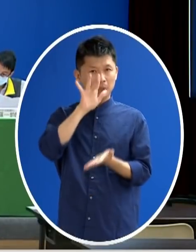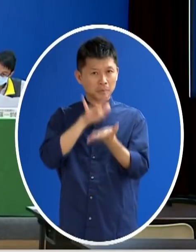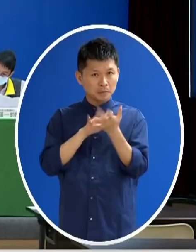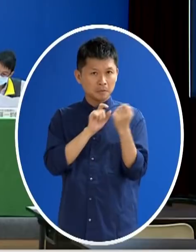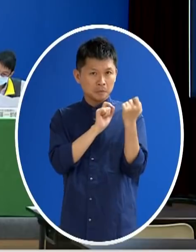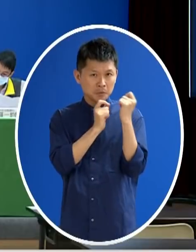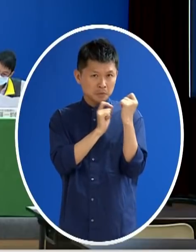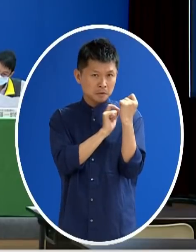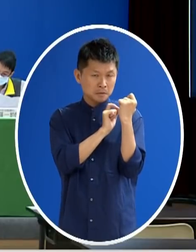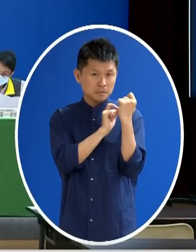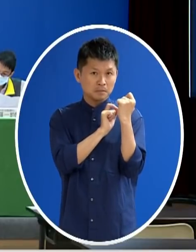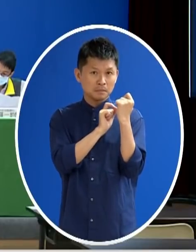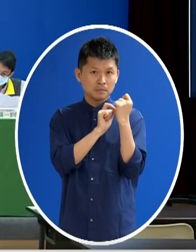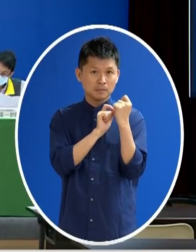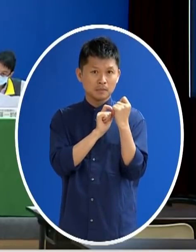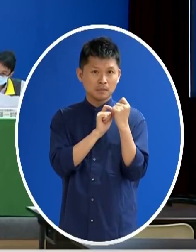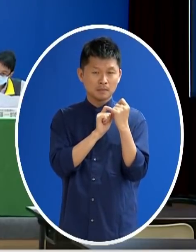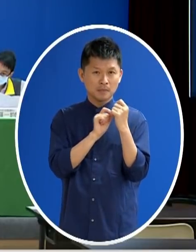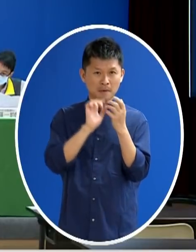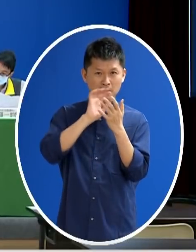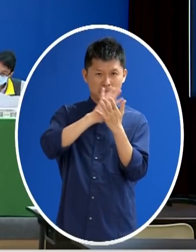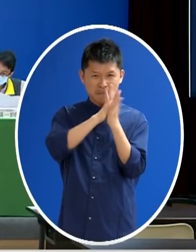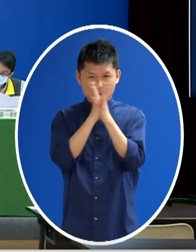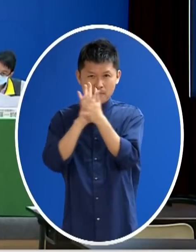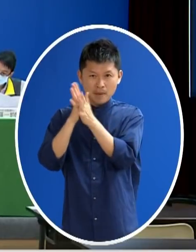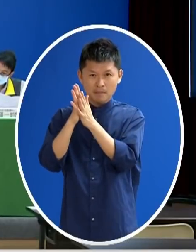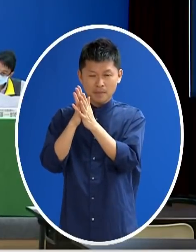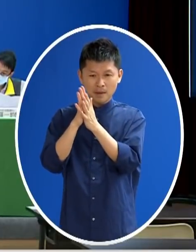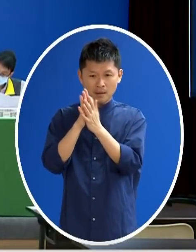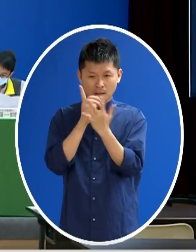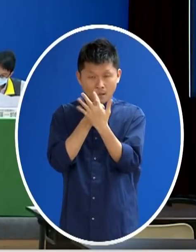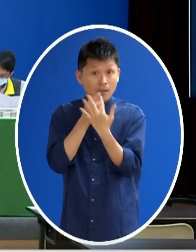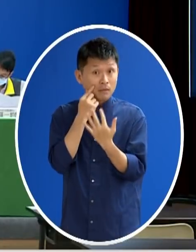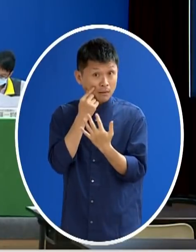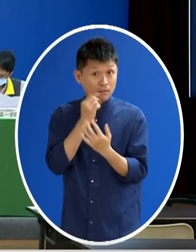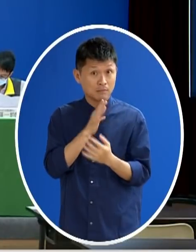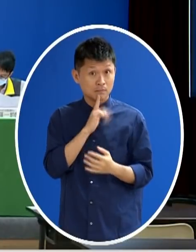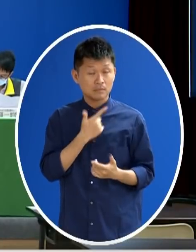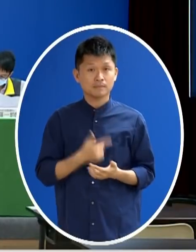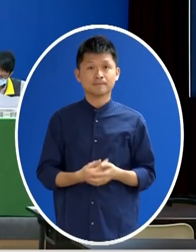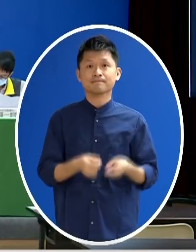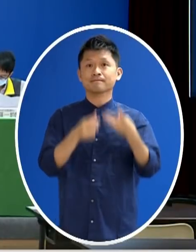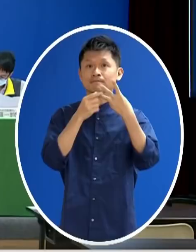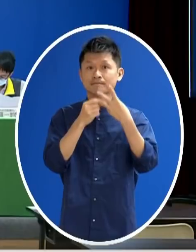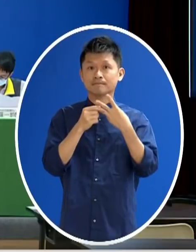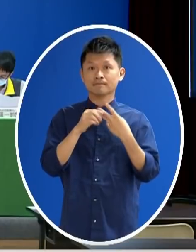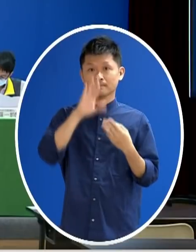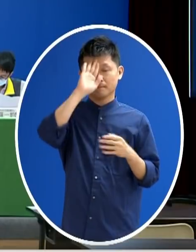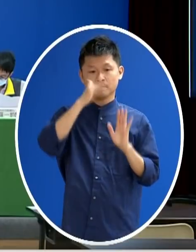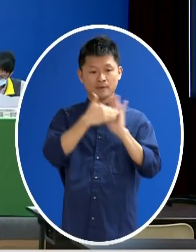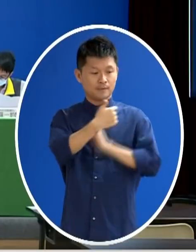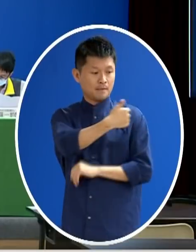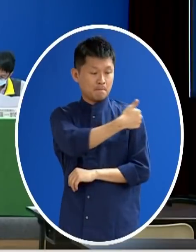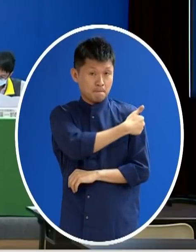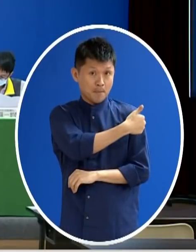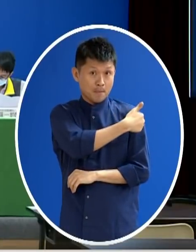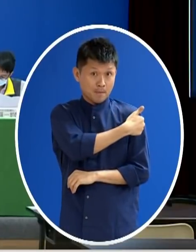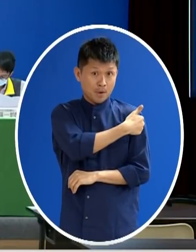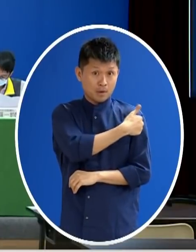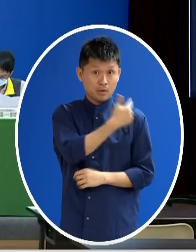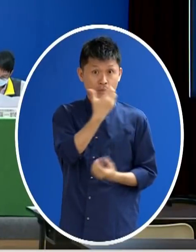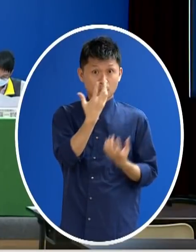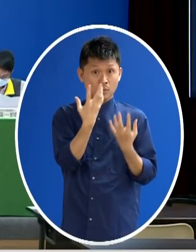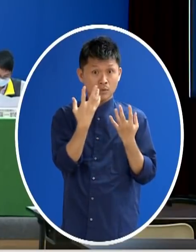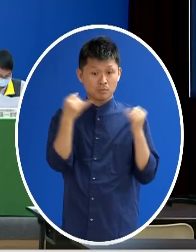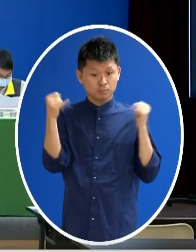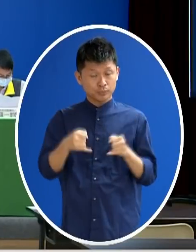近比较狡猾多变的关系。第三个问题想请教一下，我们疫苗施打的状况有没有出